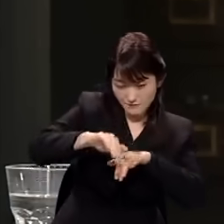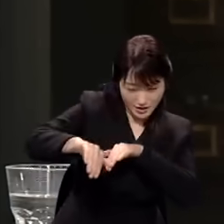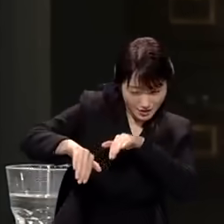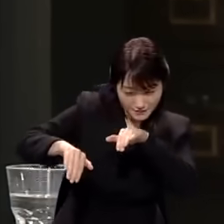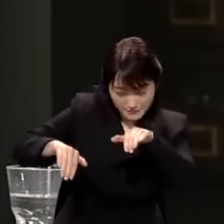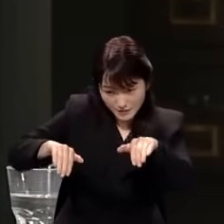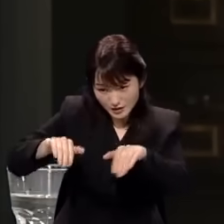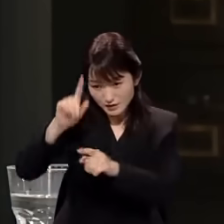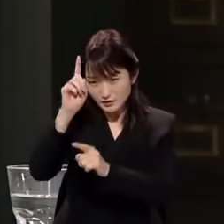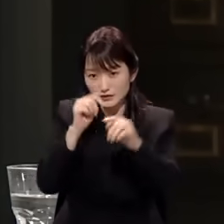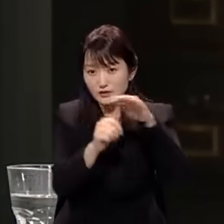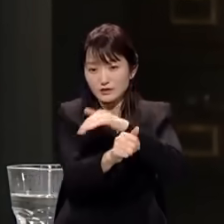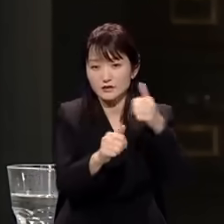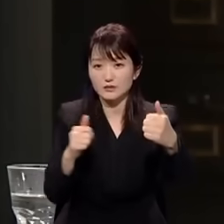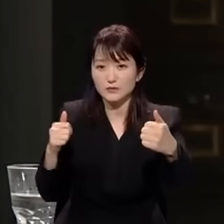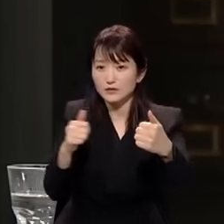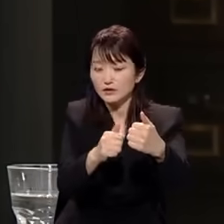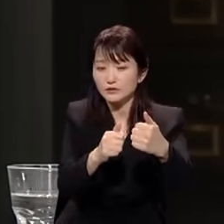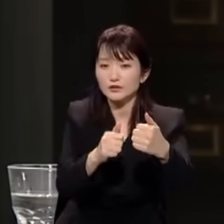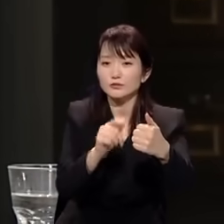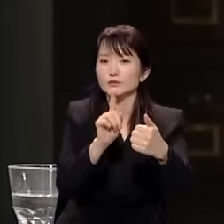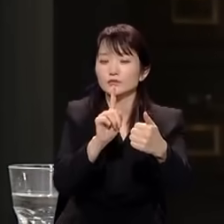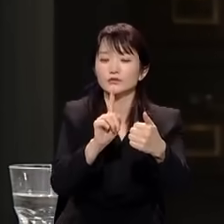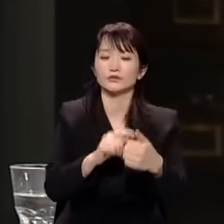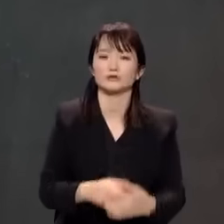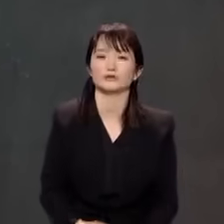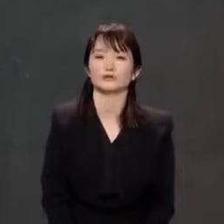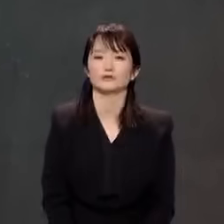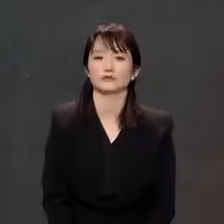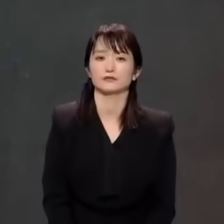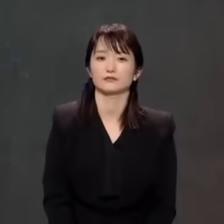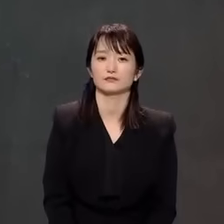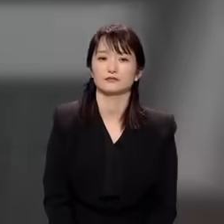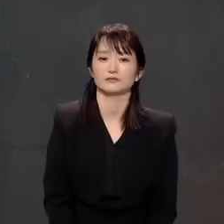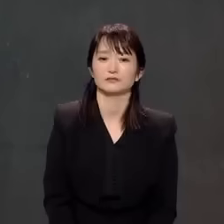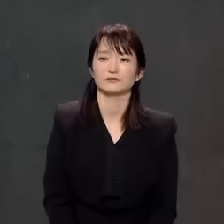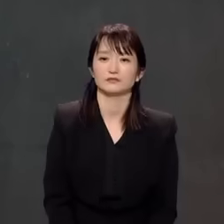이재명 대표에게 접근했다고 합니다. 체크포인트 짚어보죠.